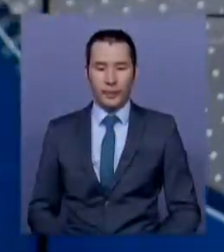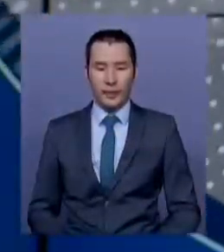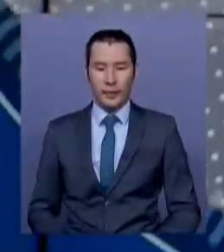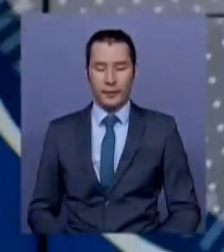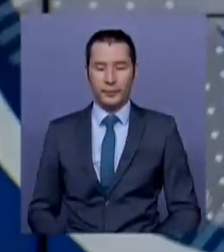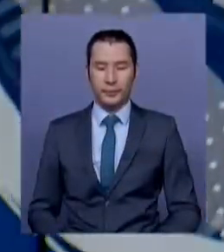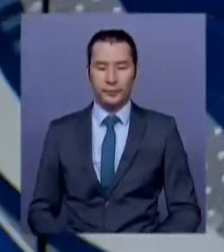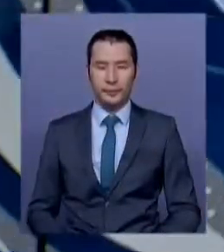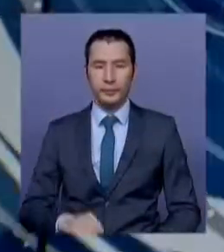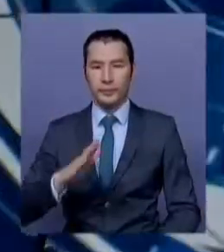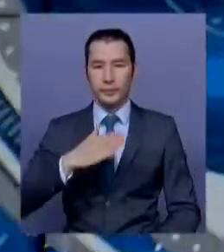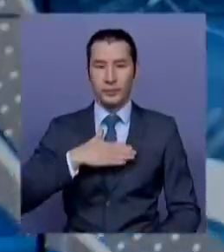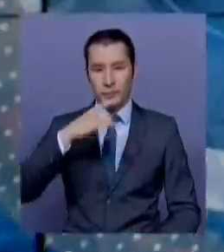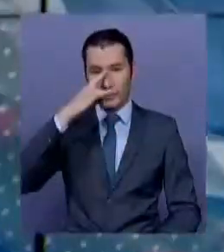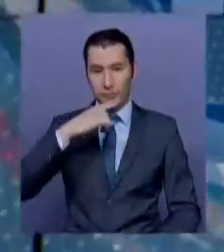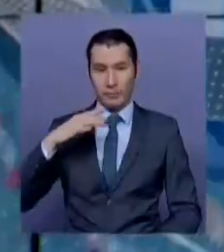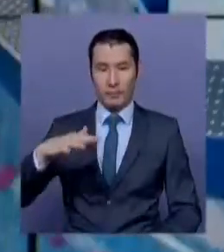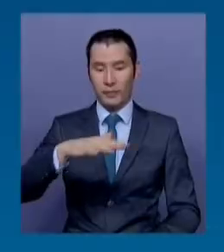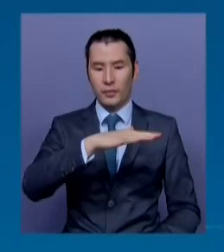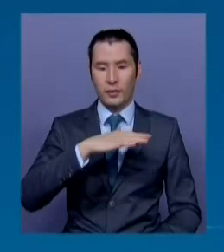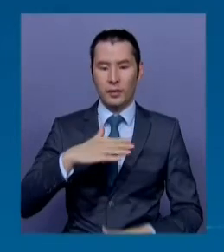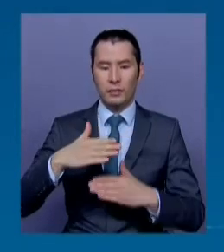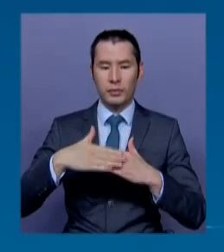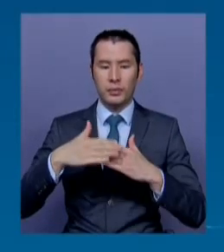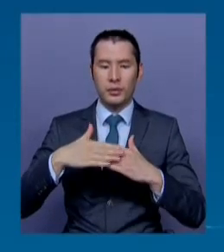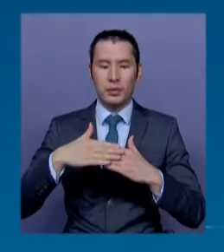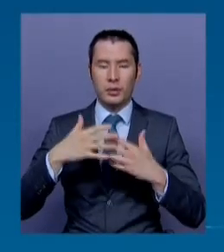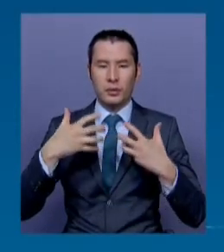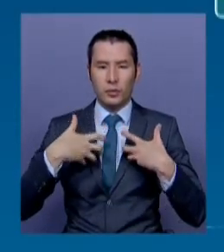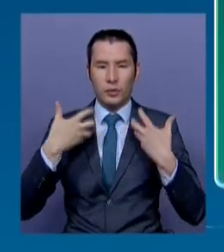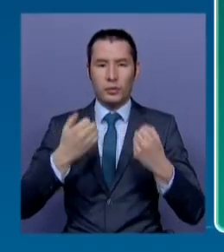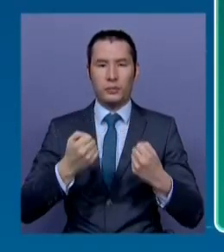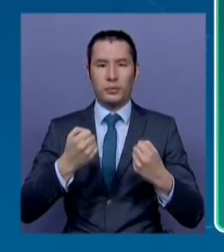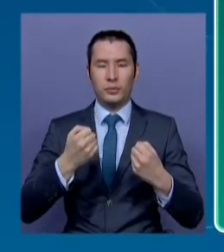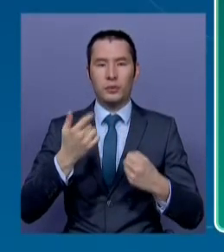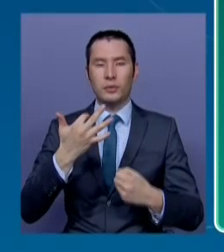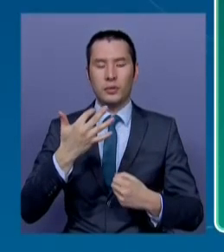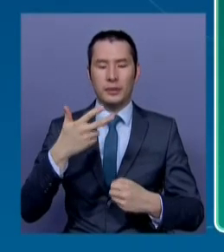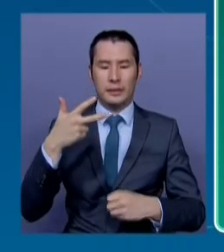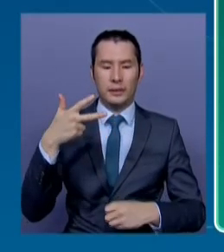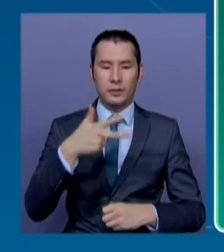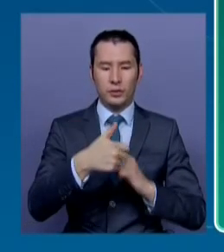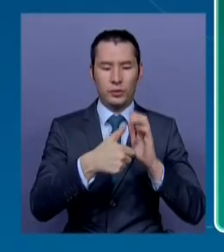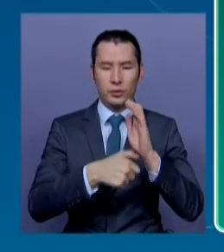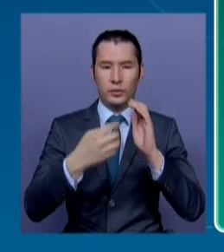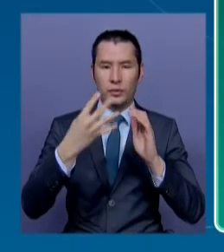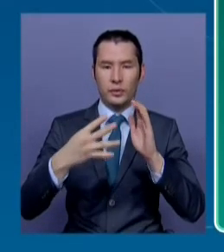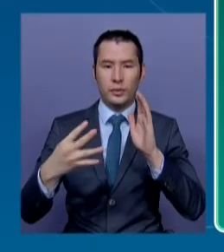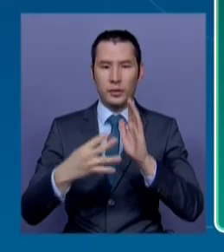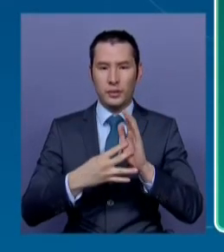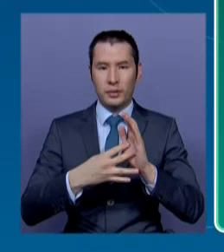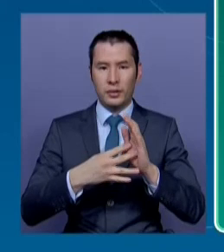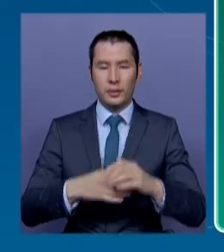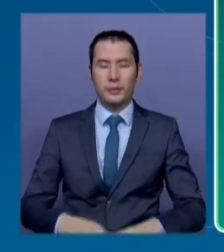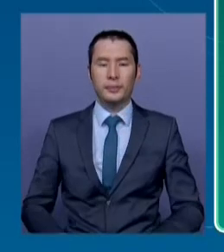Ал елімізде коронавирустан айыққандар саны 3649-ға жеткенін айта кетейін. Елордада 628 адам